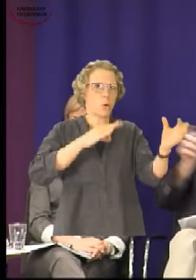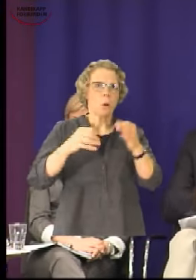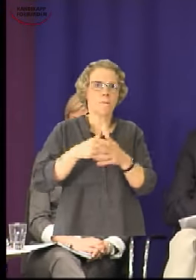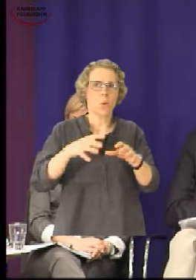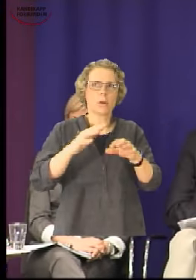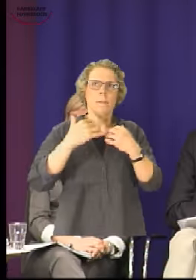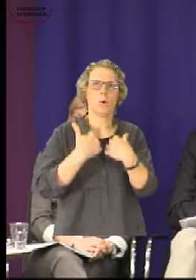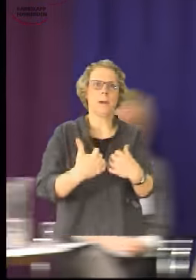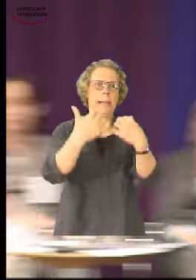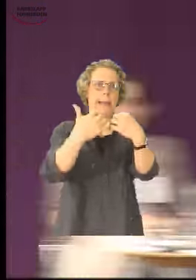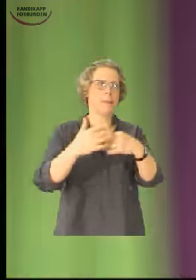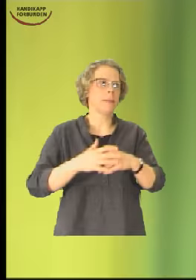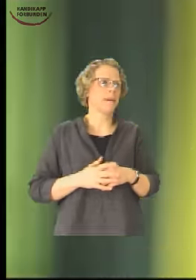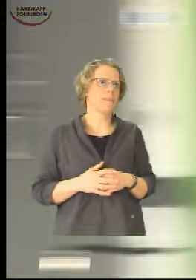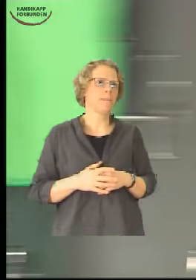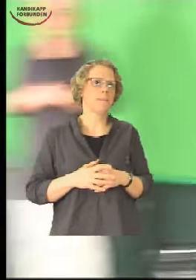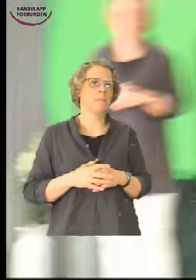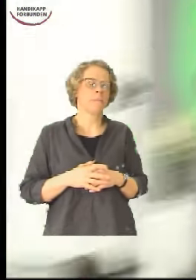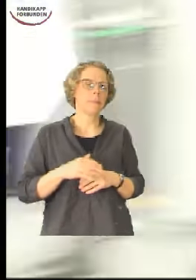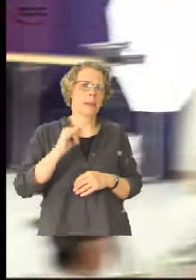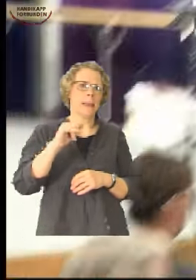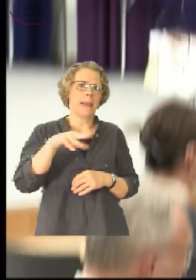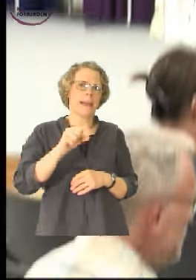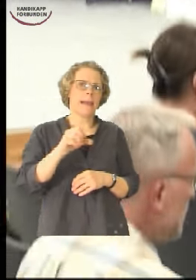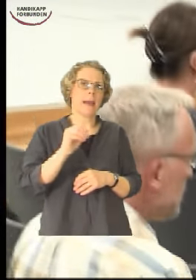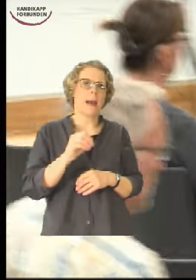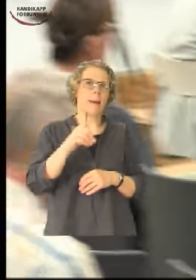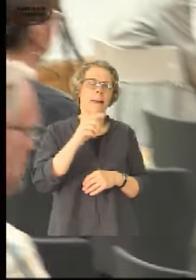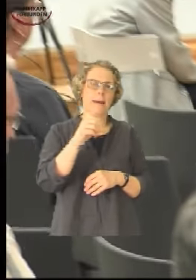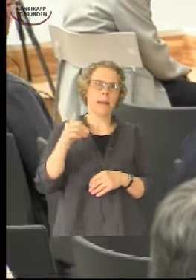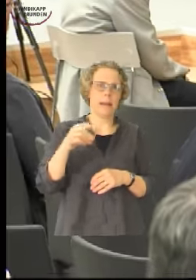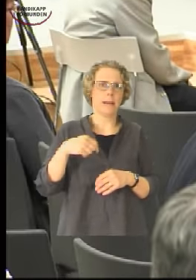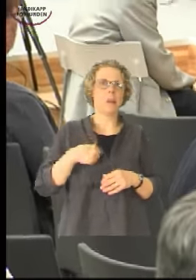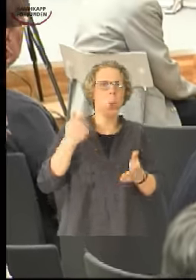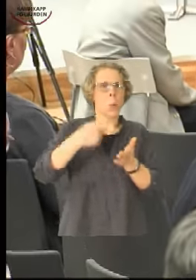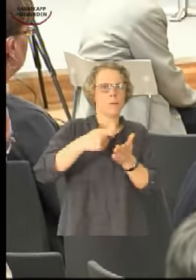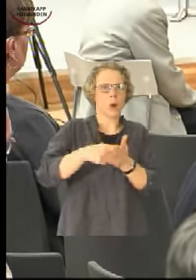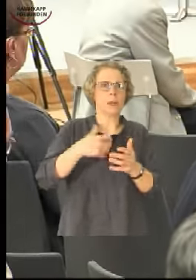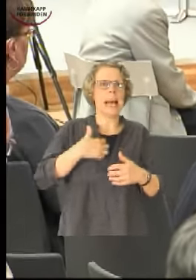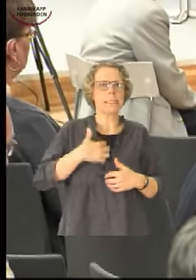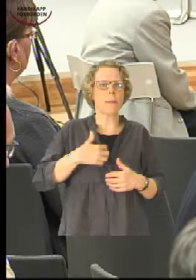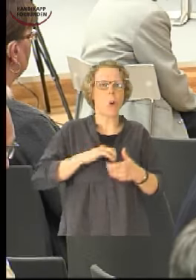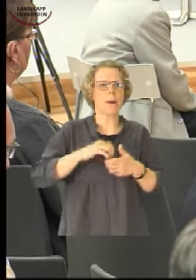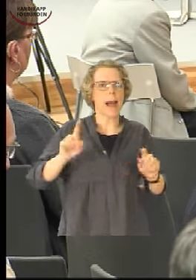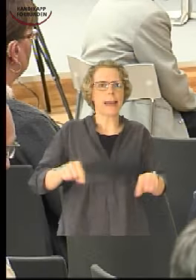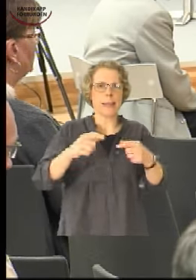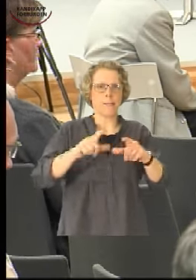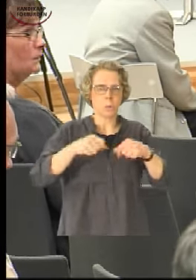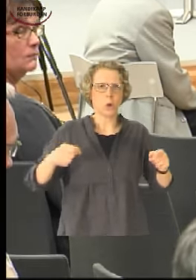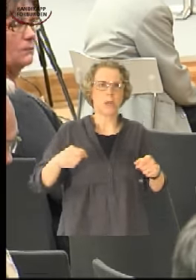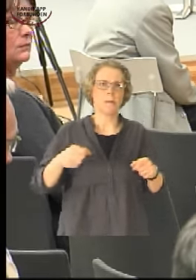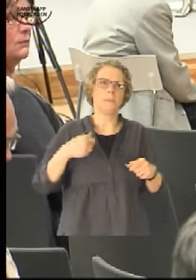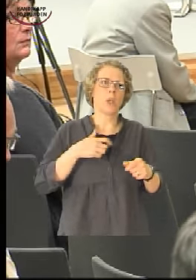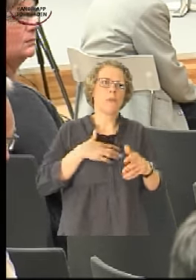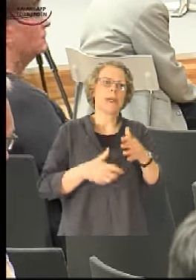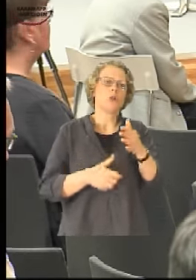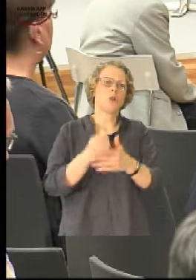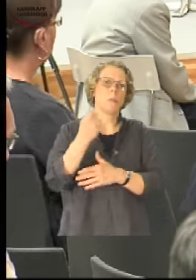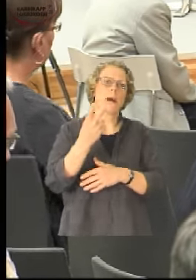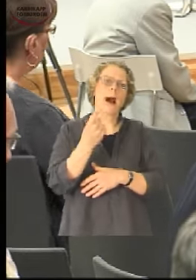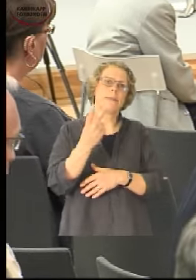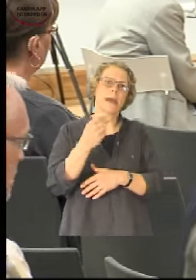Ja. Inga-Lill Björn, ordförande i Astma- och allergiförbundet. Jag tar upp en annan sån här fråga som handlar om